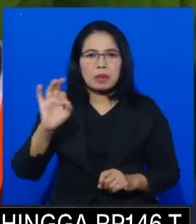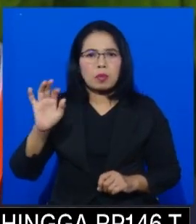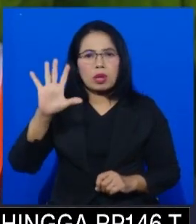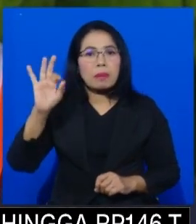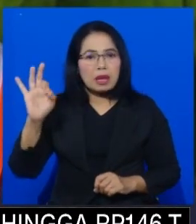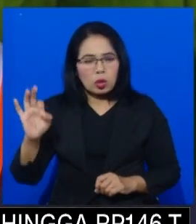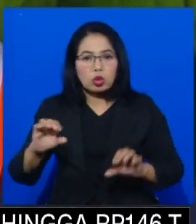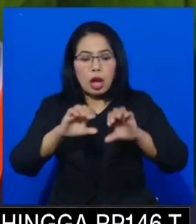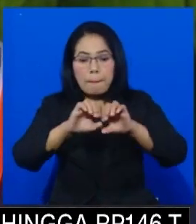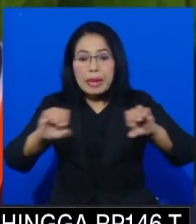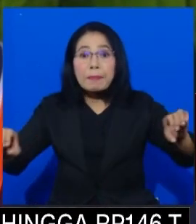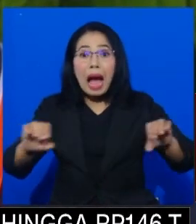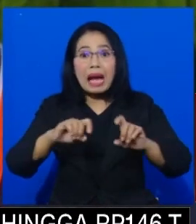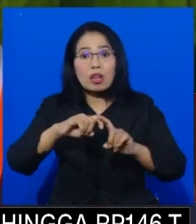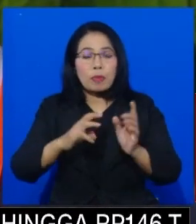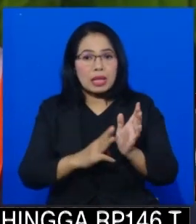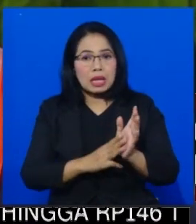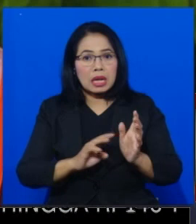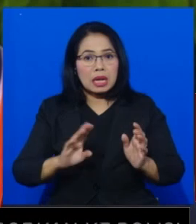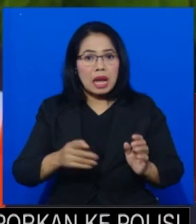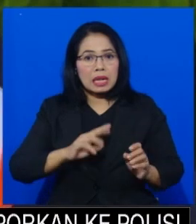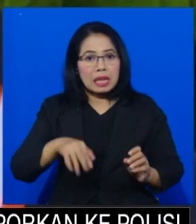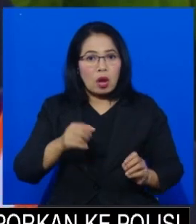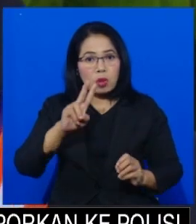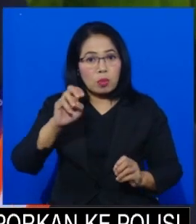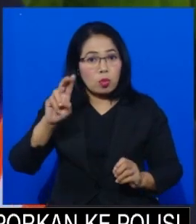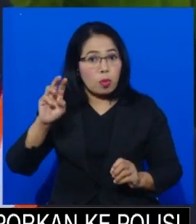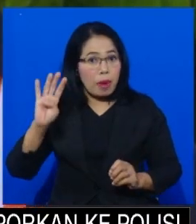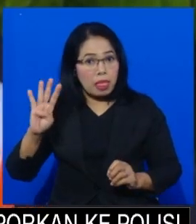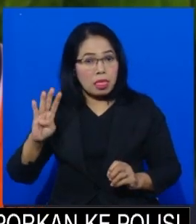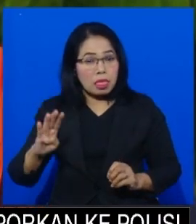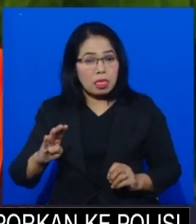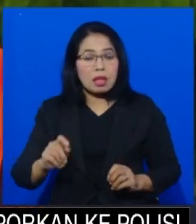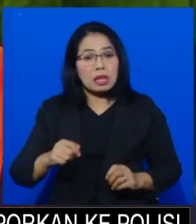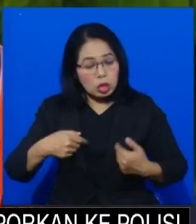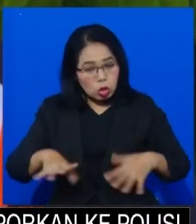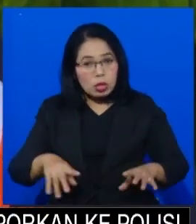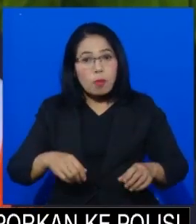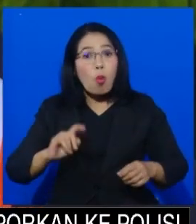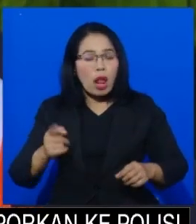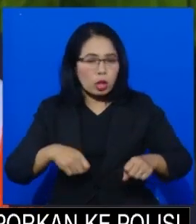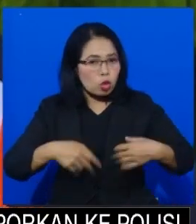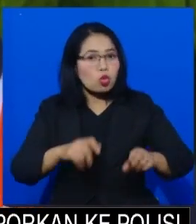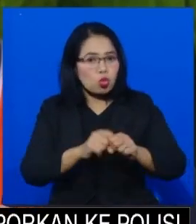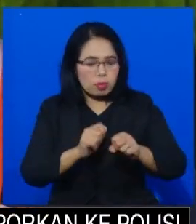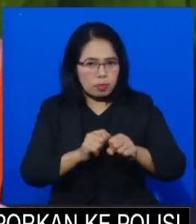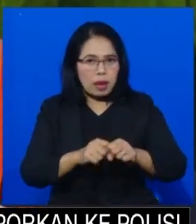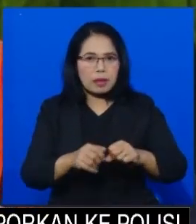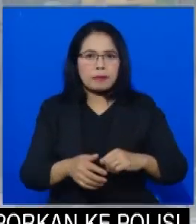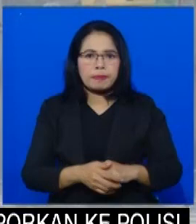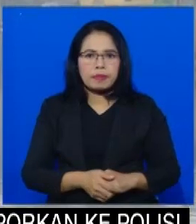pipa lagi, itu staging dari mulai 2024, pembangunannya saat ini sudah berjalan. gitu ya. Kita bekerja sama dengan PUPR juga, karena PUPR